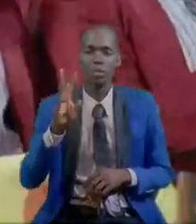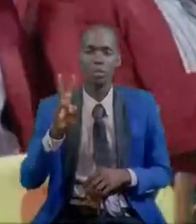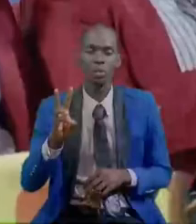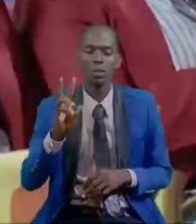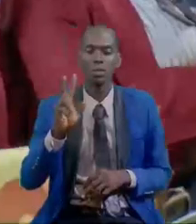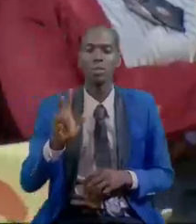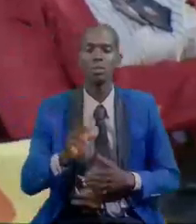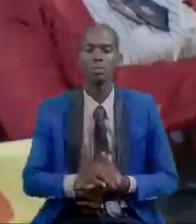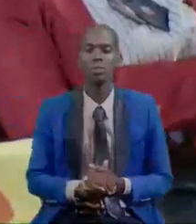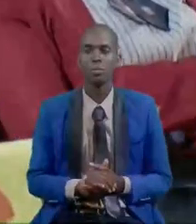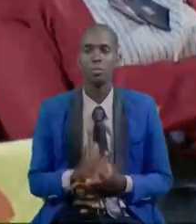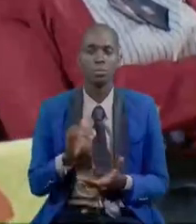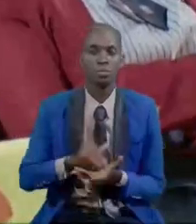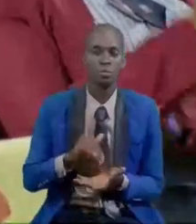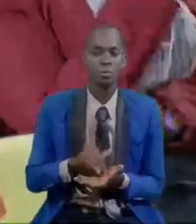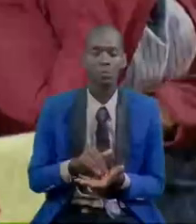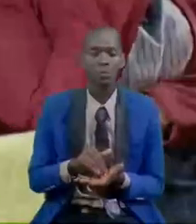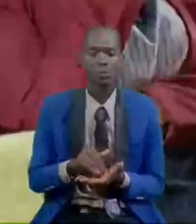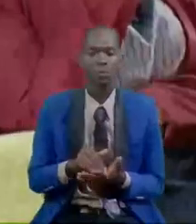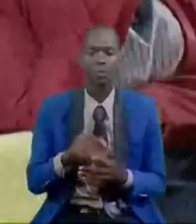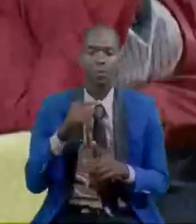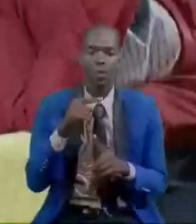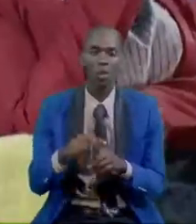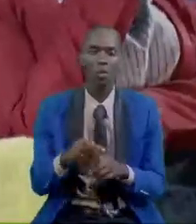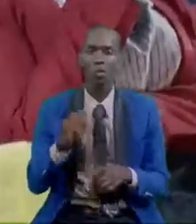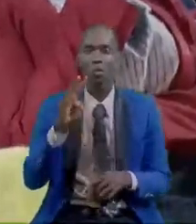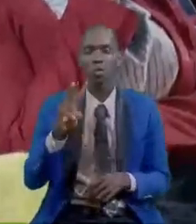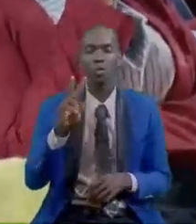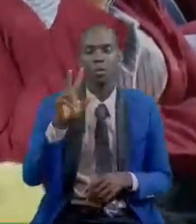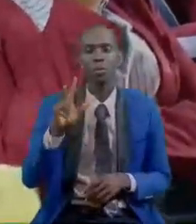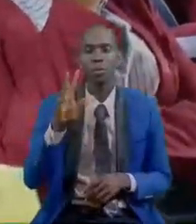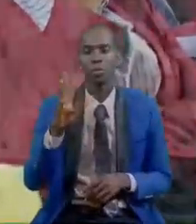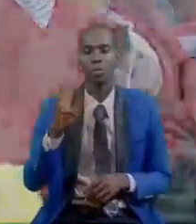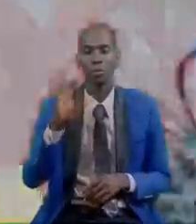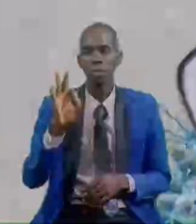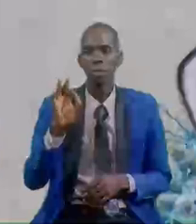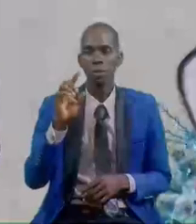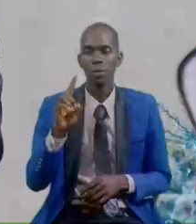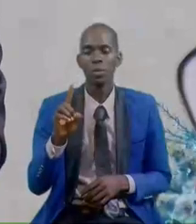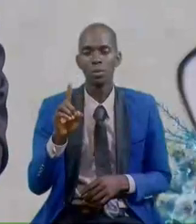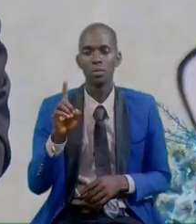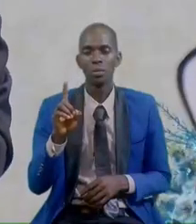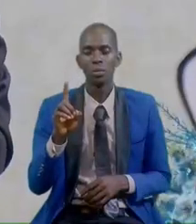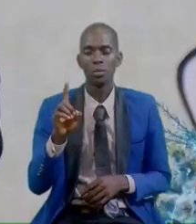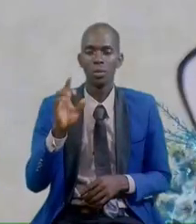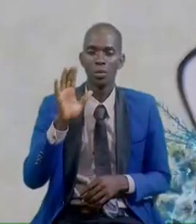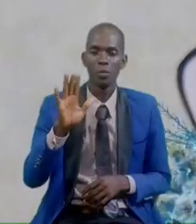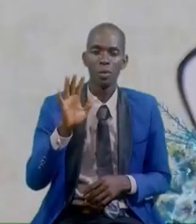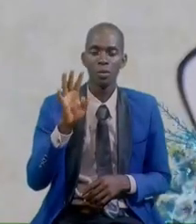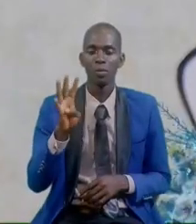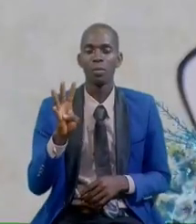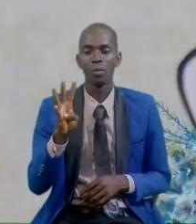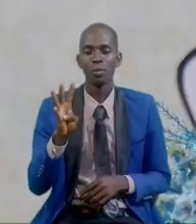plus 234 91 54 44 92